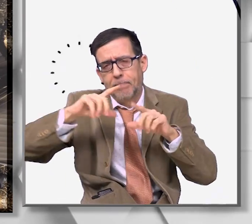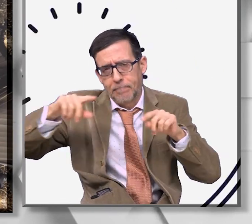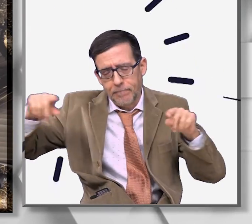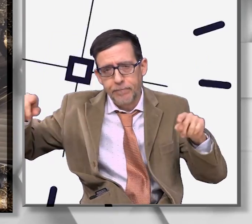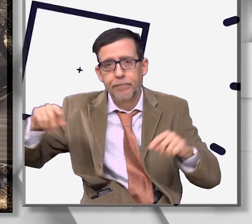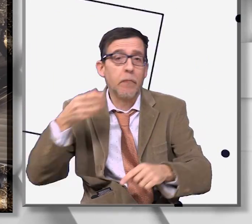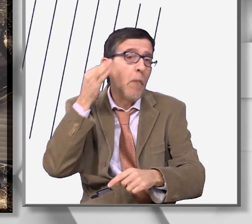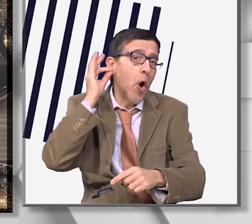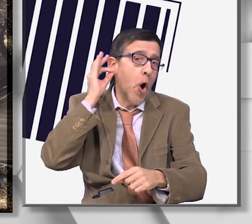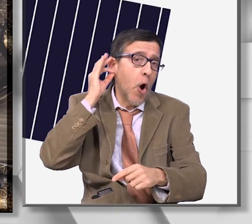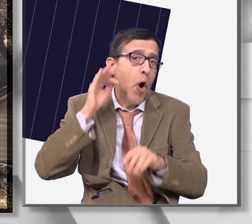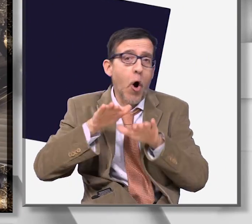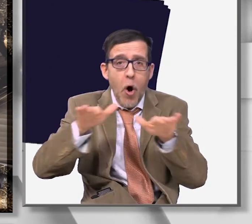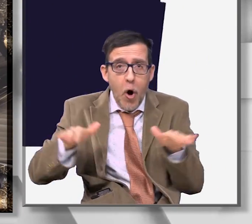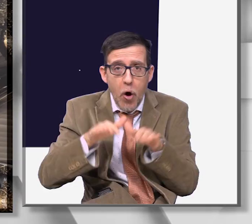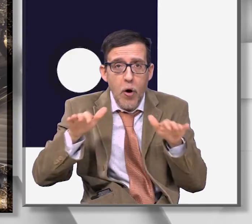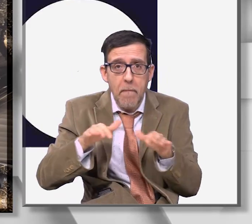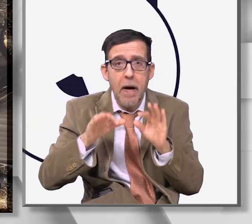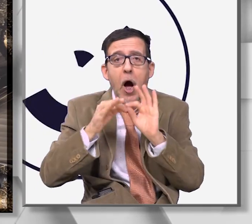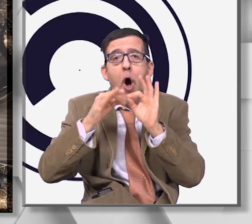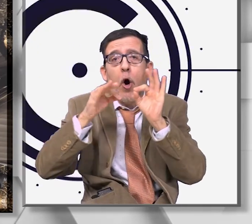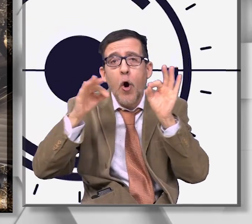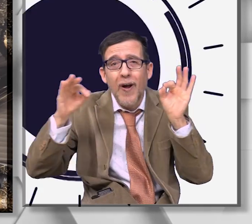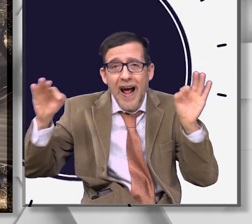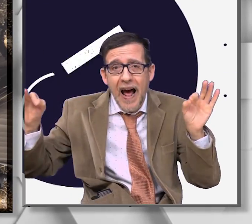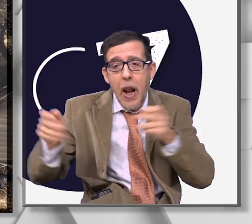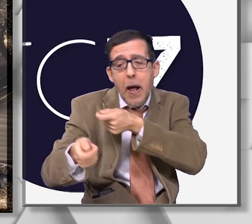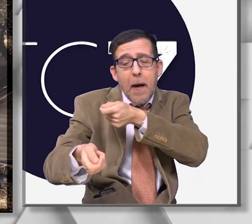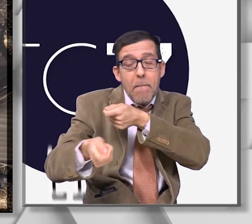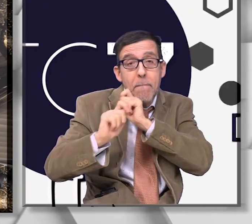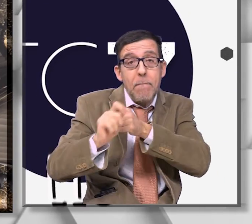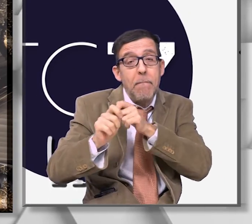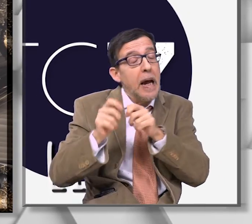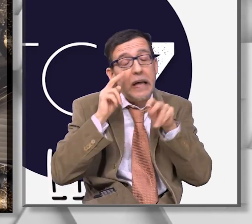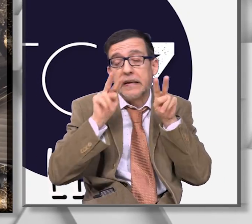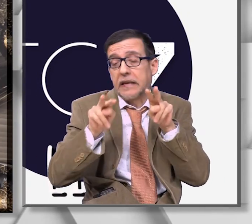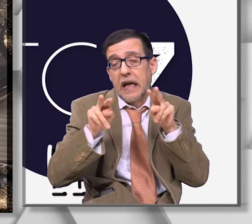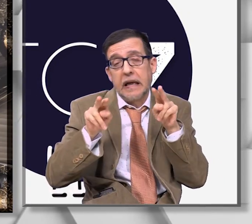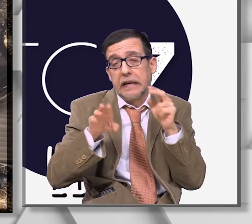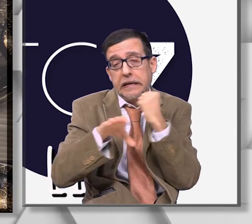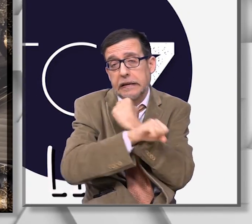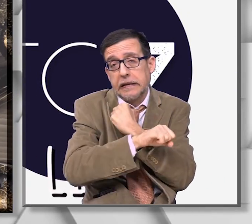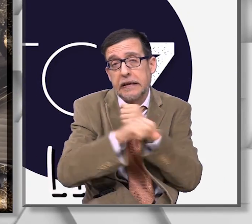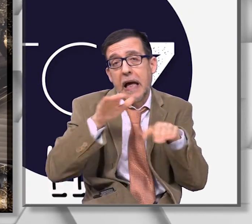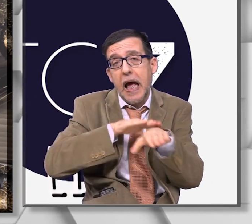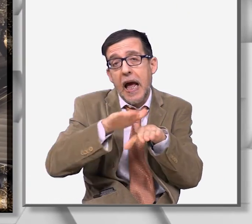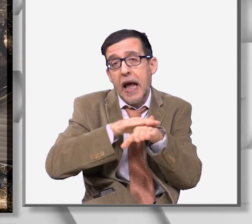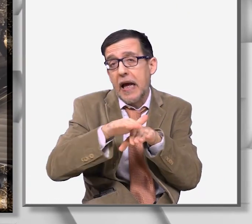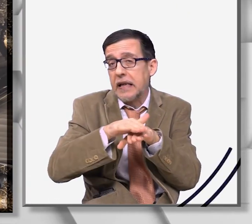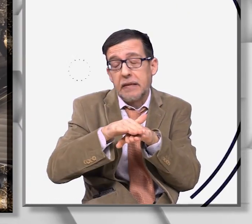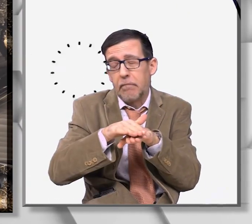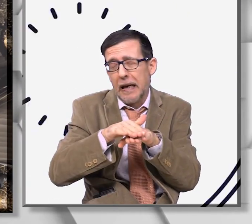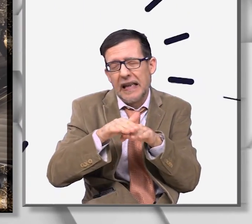del mare insomma sta il corallo la sua pesca controllata è concessa solo ad esperti è sottoposto a